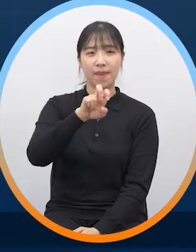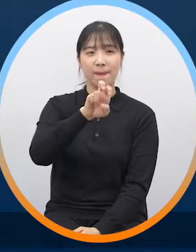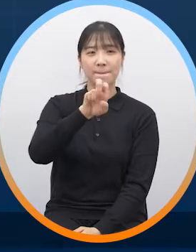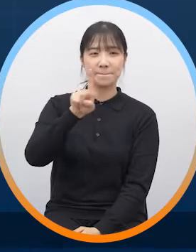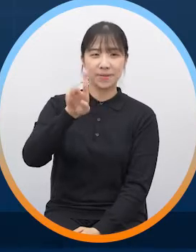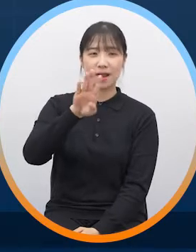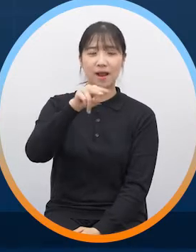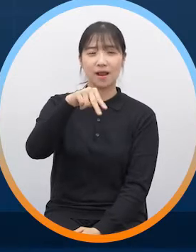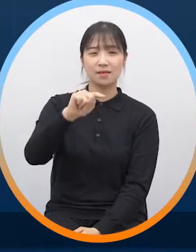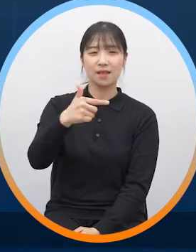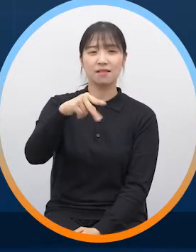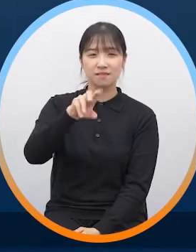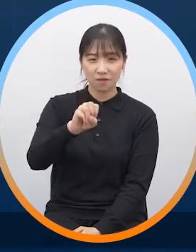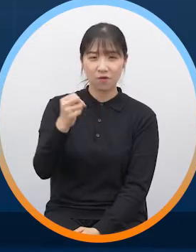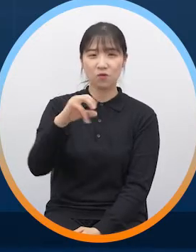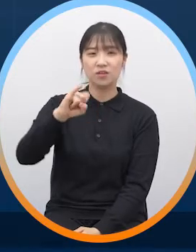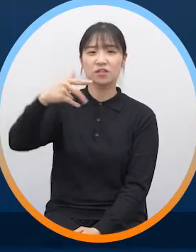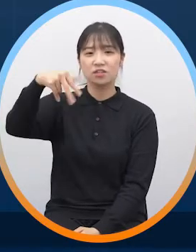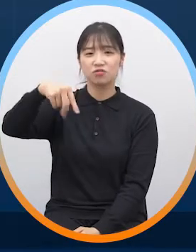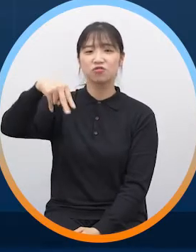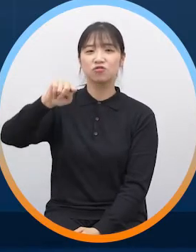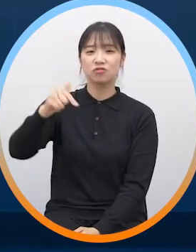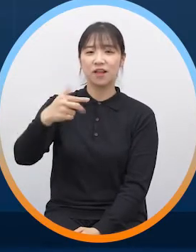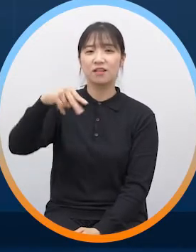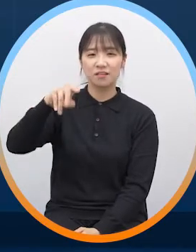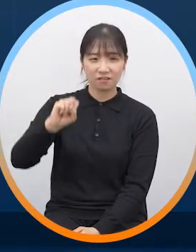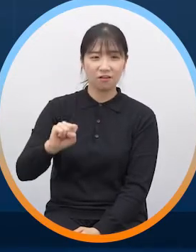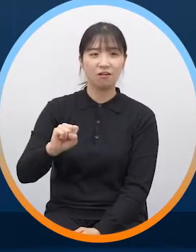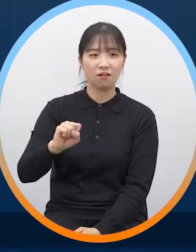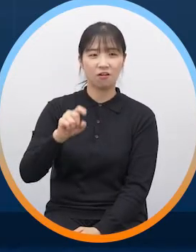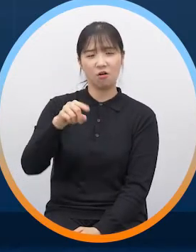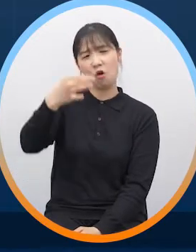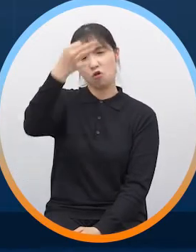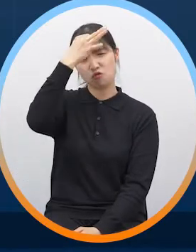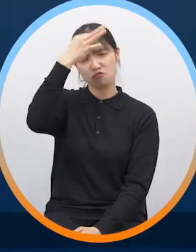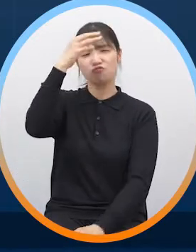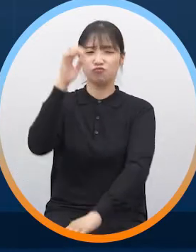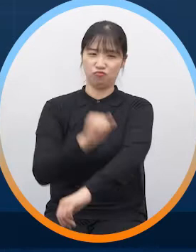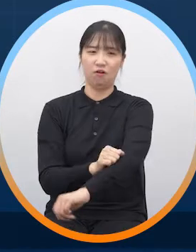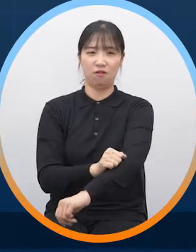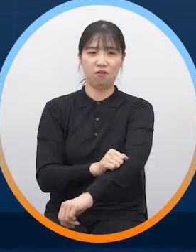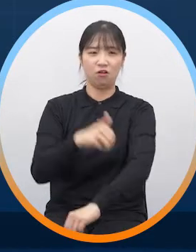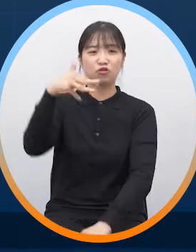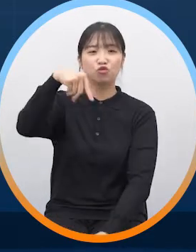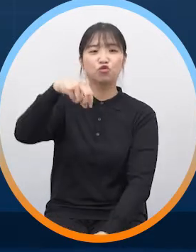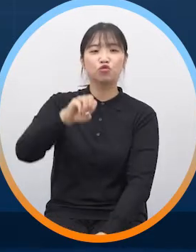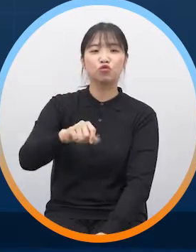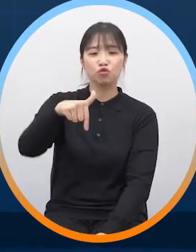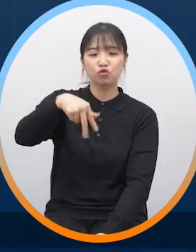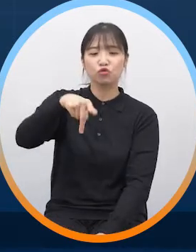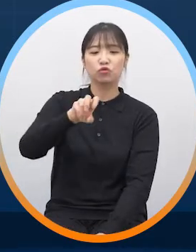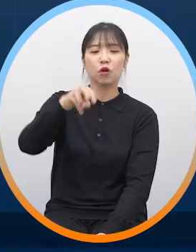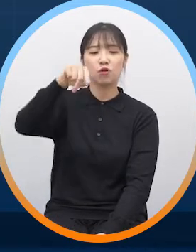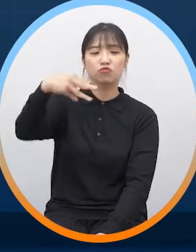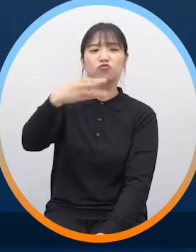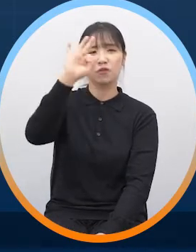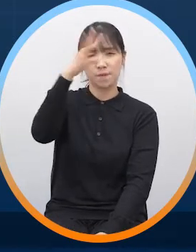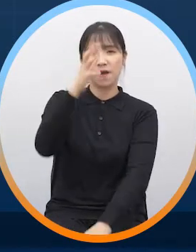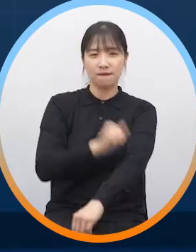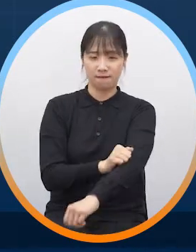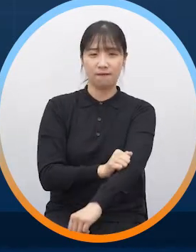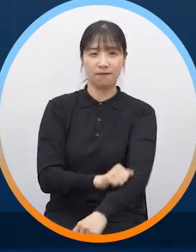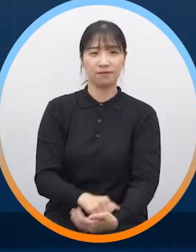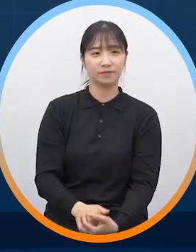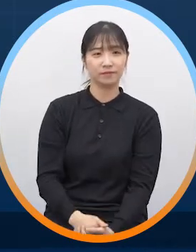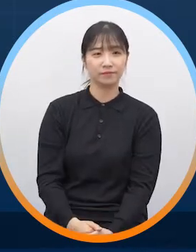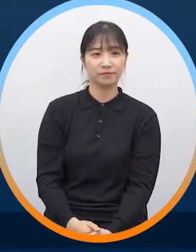백마산성과 의주산성을 축성하는데 축성 기술자였어요. 굉장히 그 축성술에 능했다고 해요.